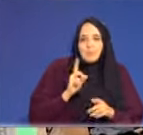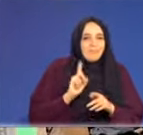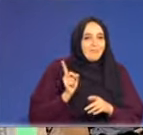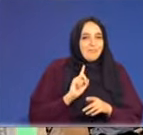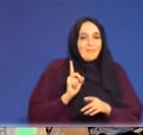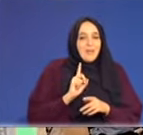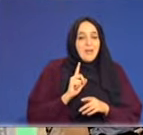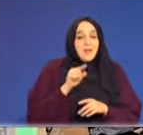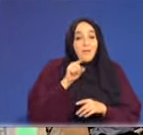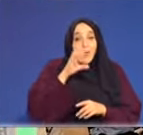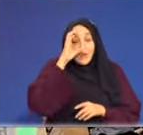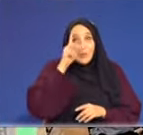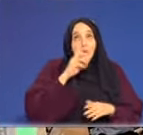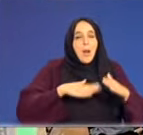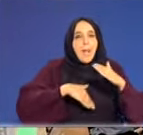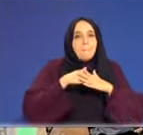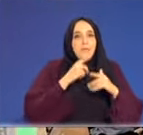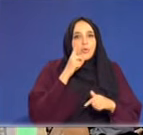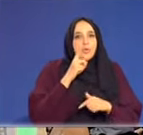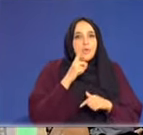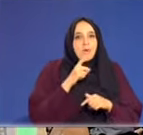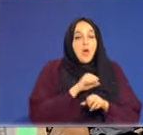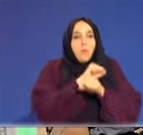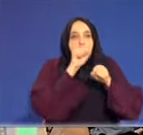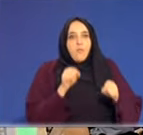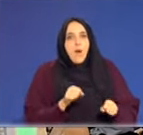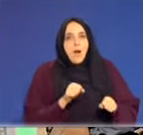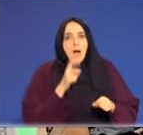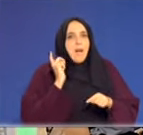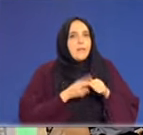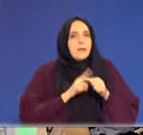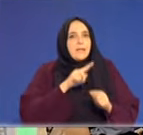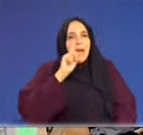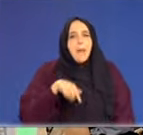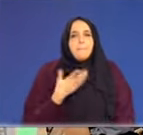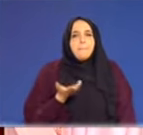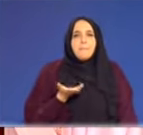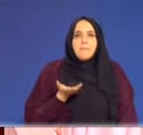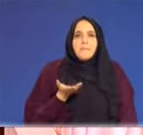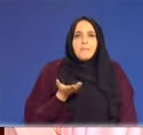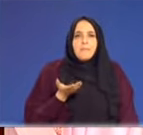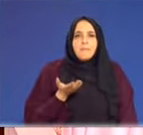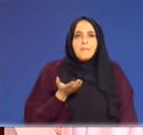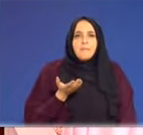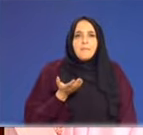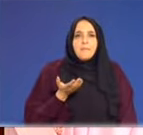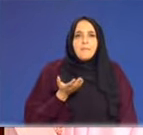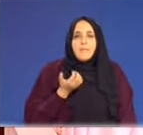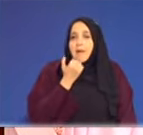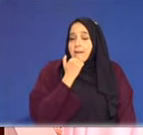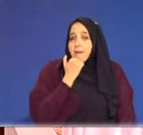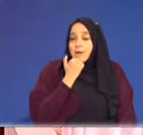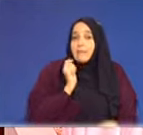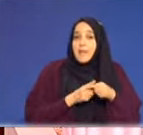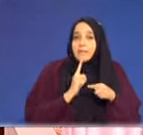القاعدة. لازم يعرف الجميع بأن من قواعد الشريعة في هذا الموضوع أن الاحتكار مش